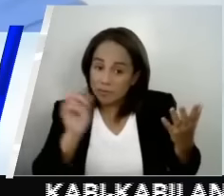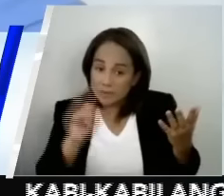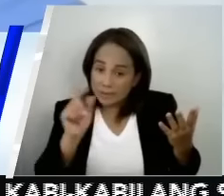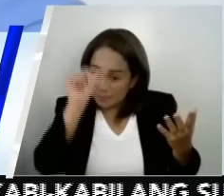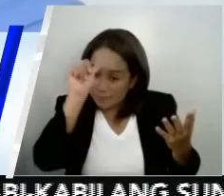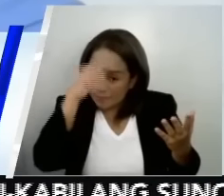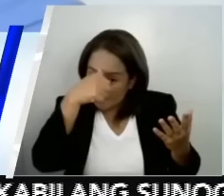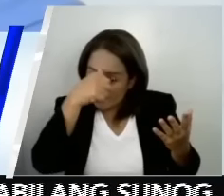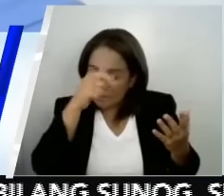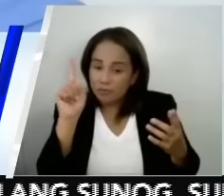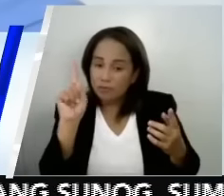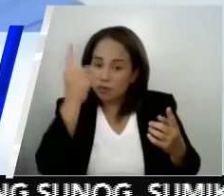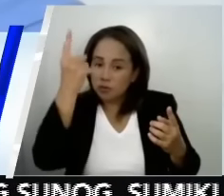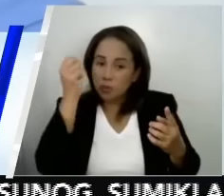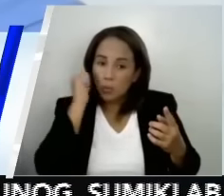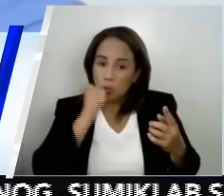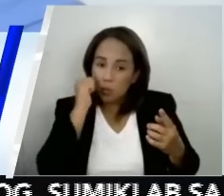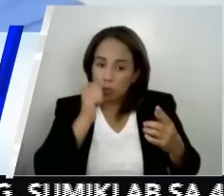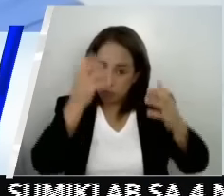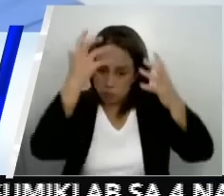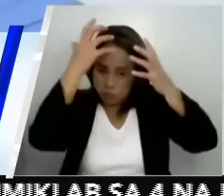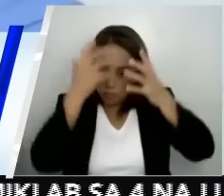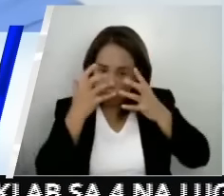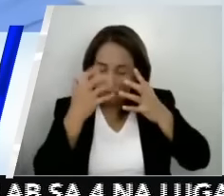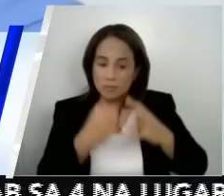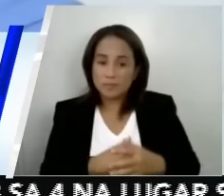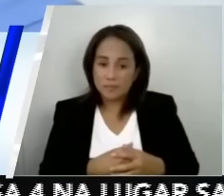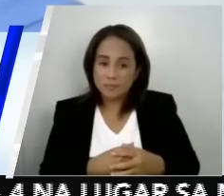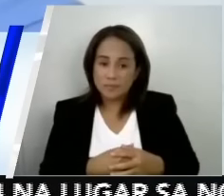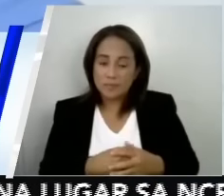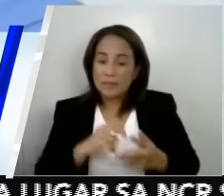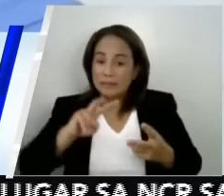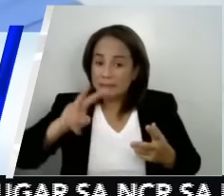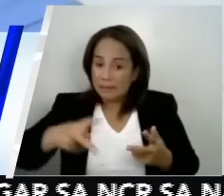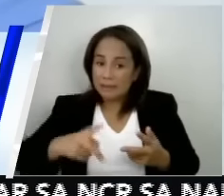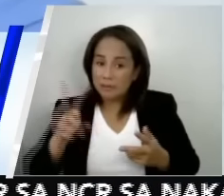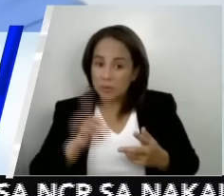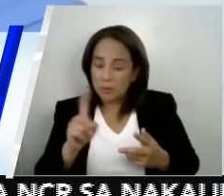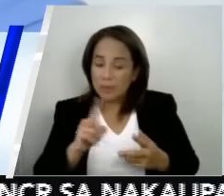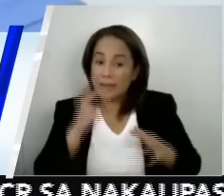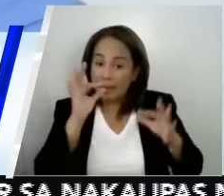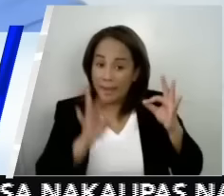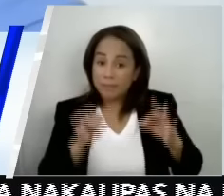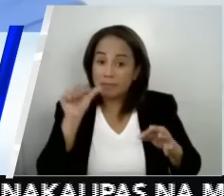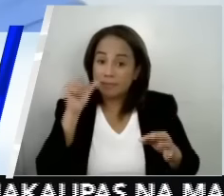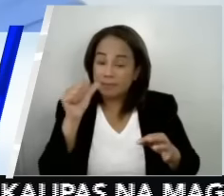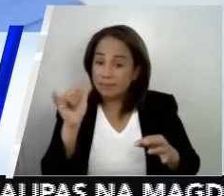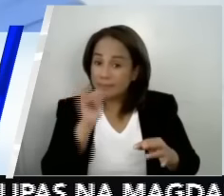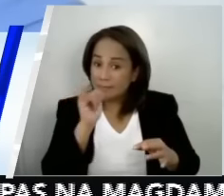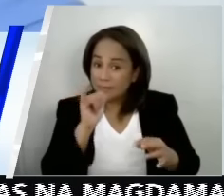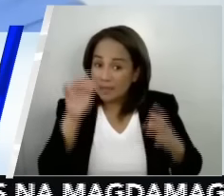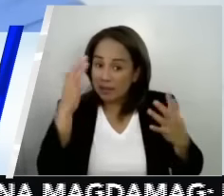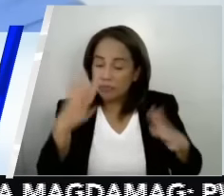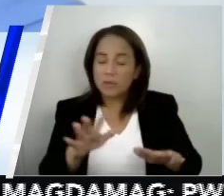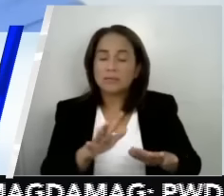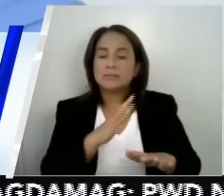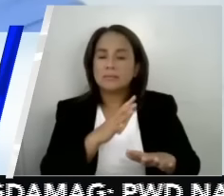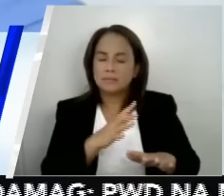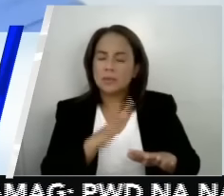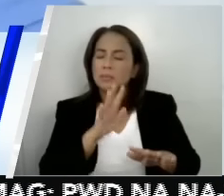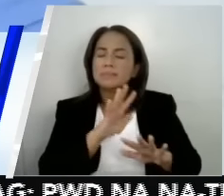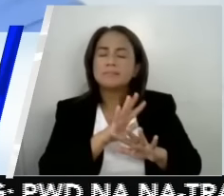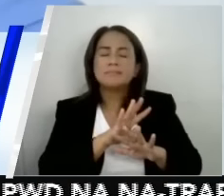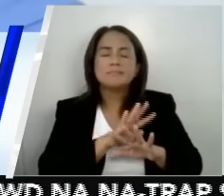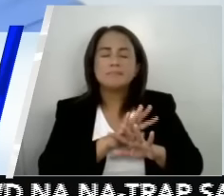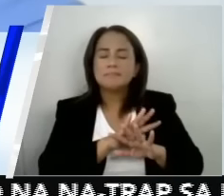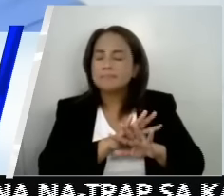Unang-una po, lagi dapat tayong magsuot ng helmet. And pangalawa po, pag tayo po ay nakainom, hanggat maaari po,